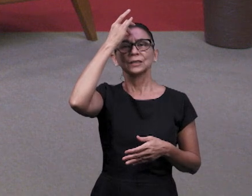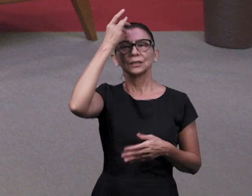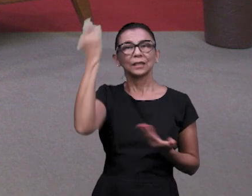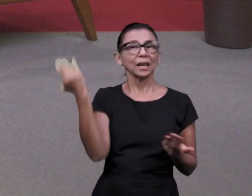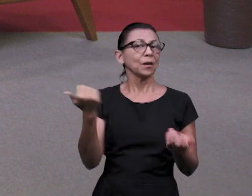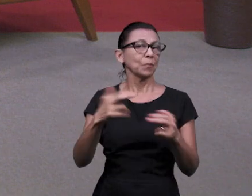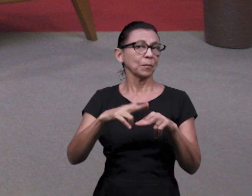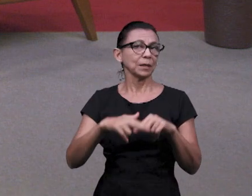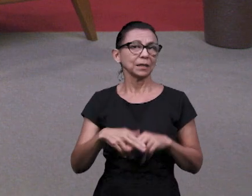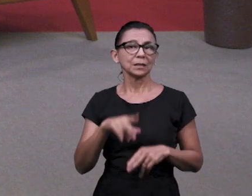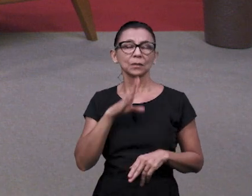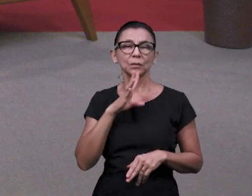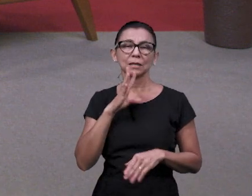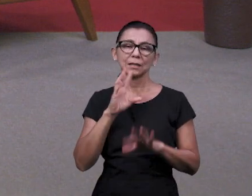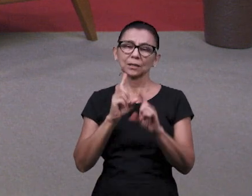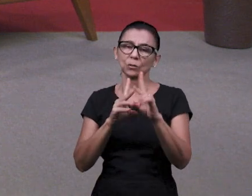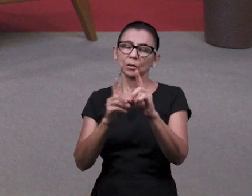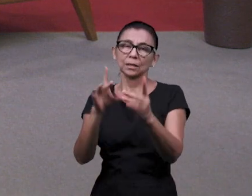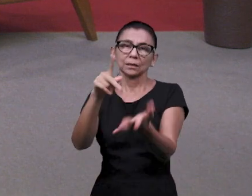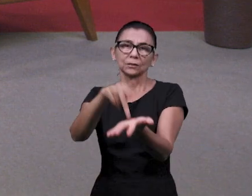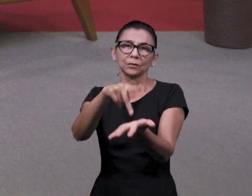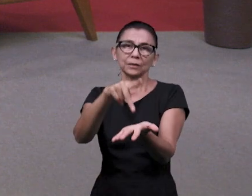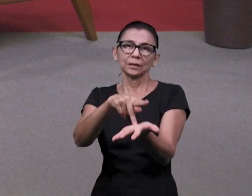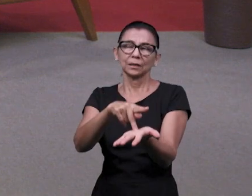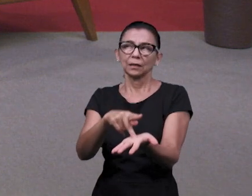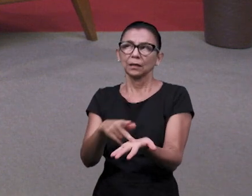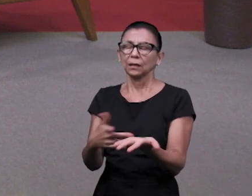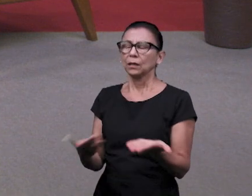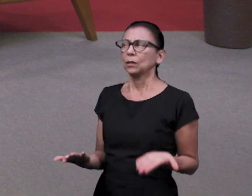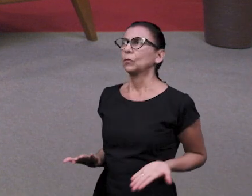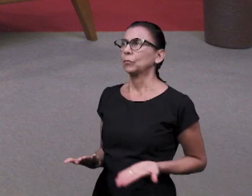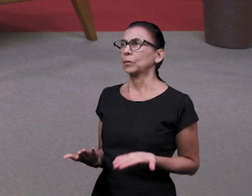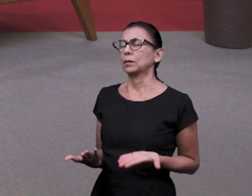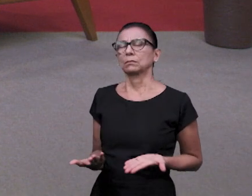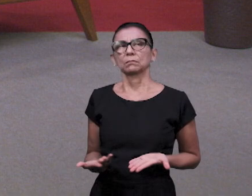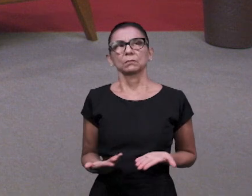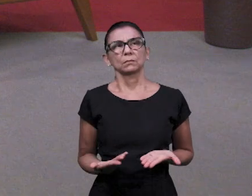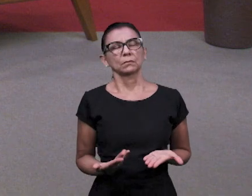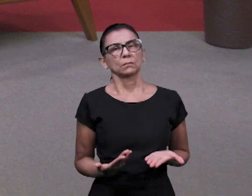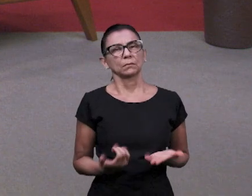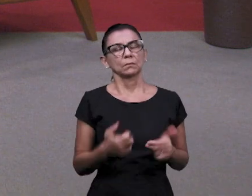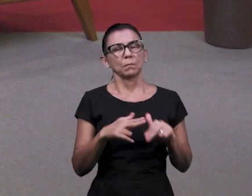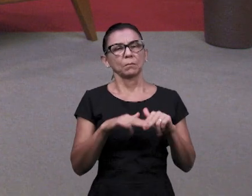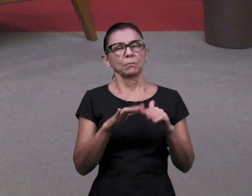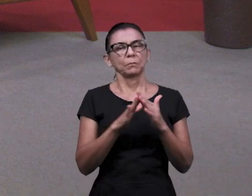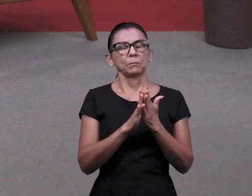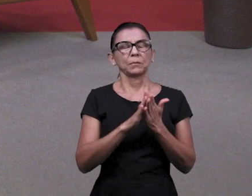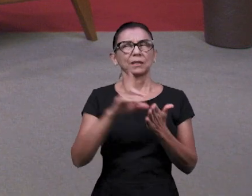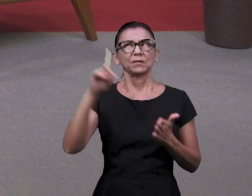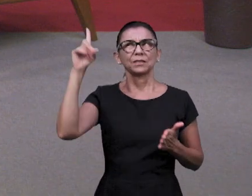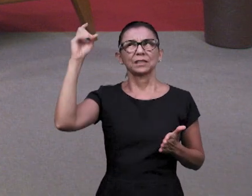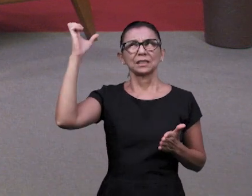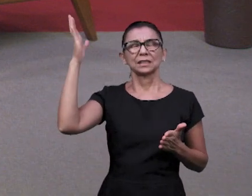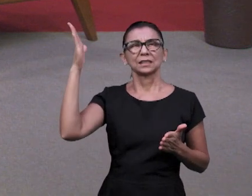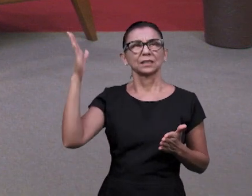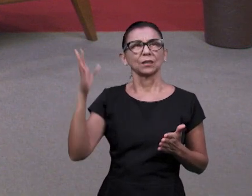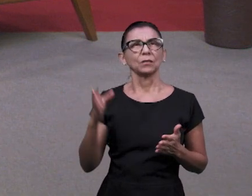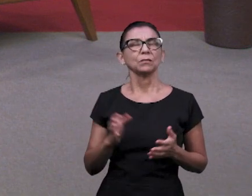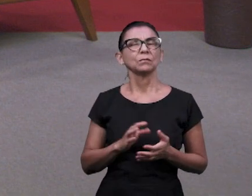véritable doctrine. Quelqu'un peut demander, n'est-ce pas, mes frères, pourquoi cela doit-il passer par la révélation du